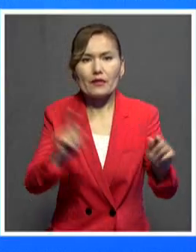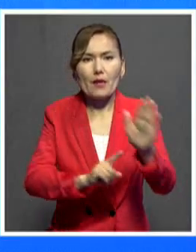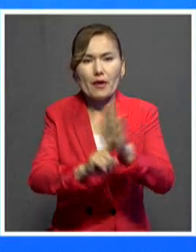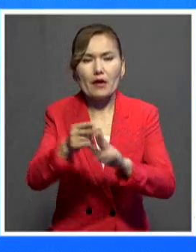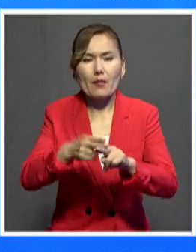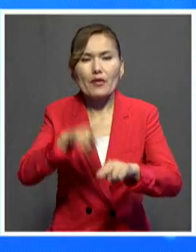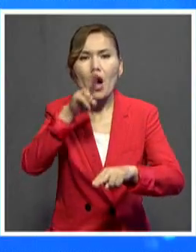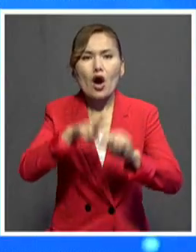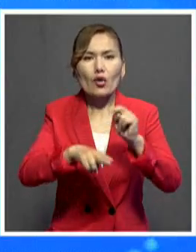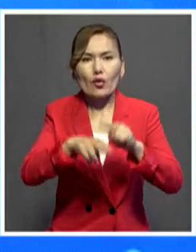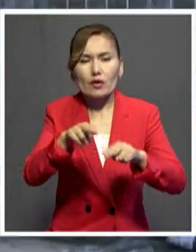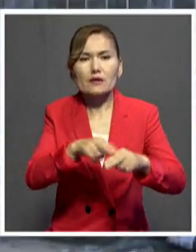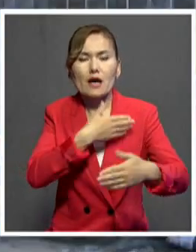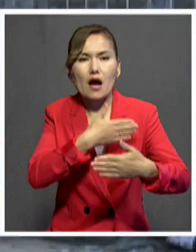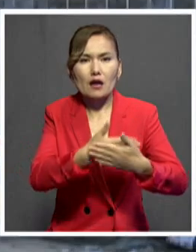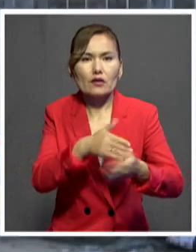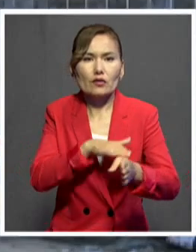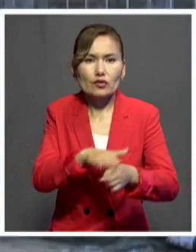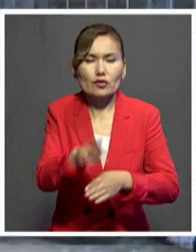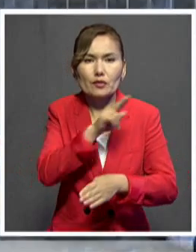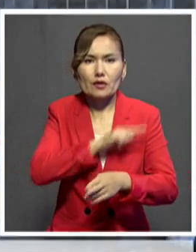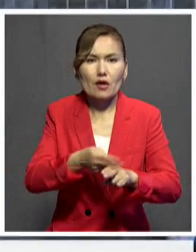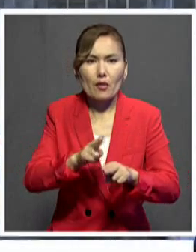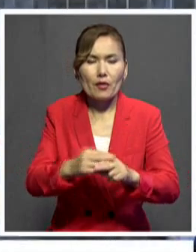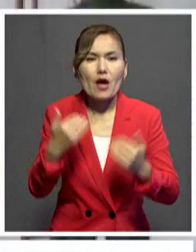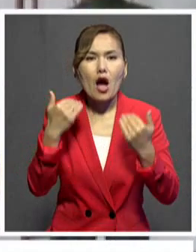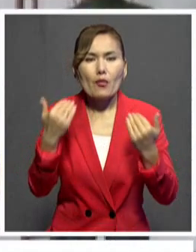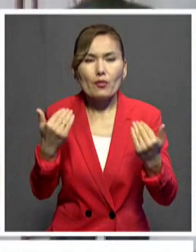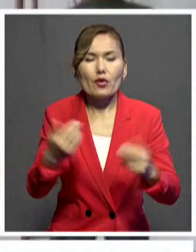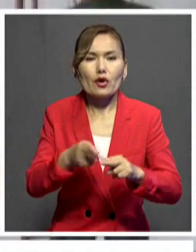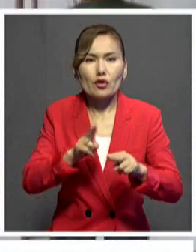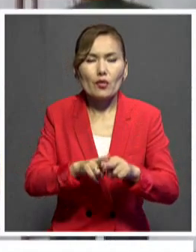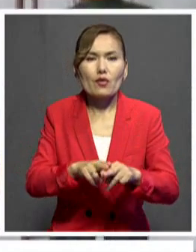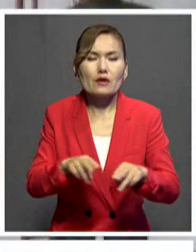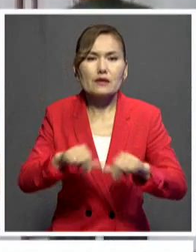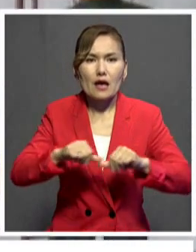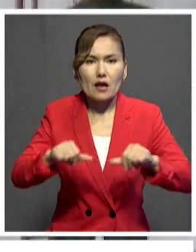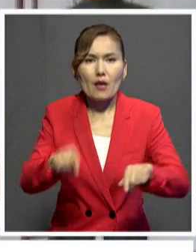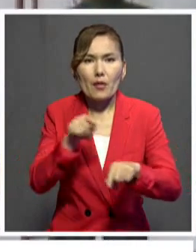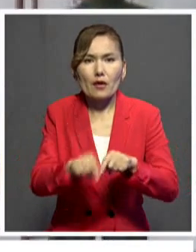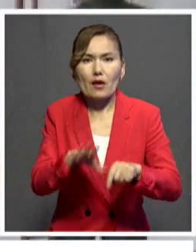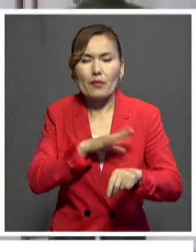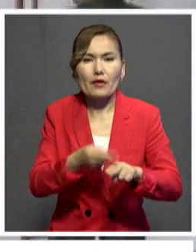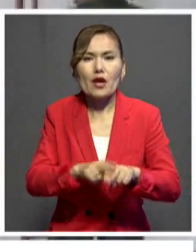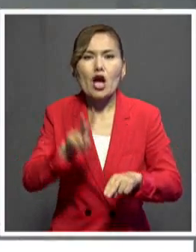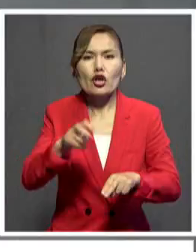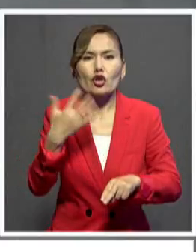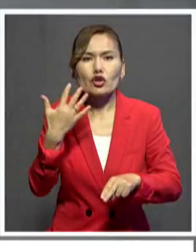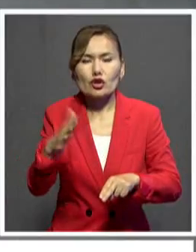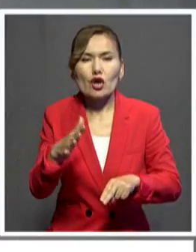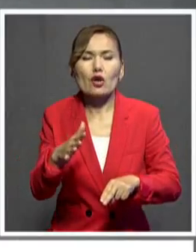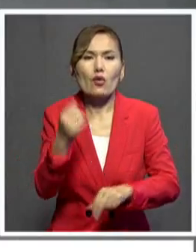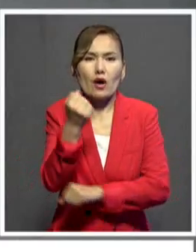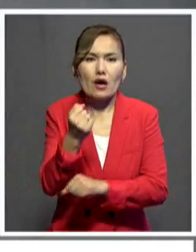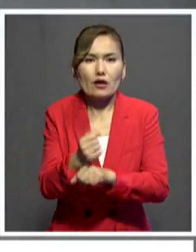Құрылыс қарқыны мен мәжіліс депутаттары Мұхтар Ерман мен Сергей Звольский танысты. Қазір нысанда екі ауысым мен 250 адам еңбек